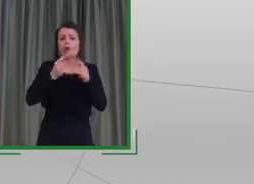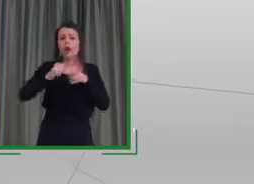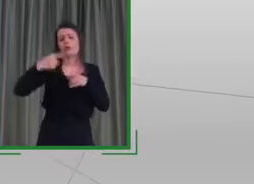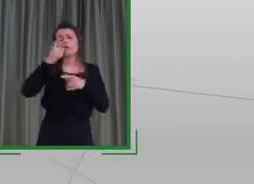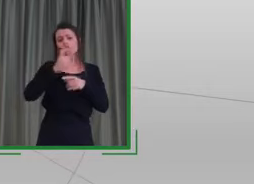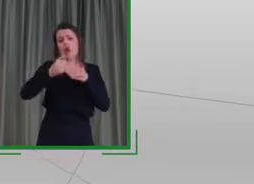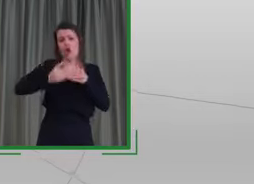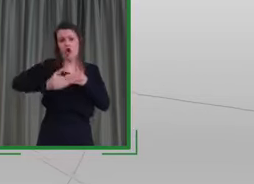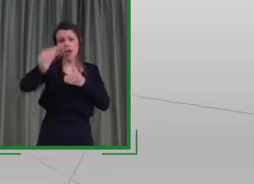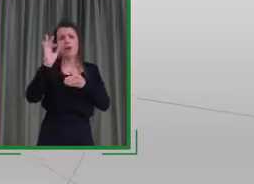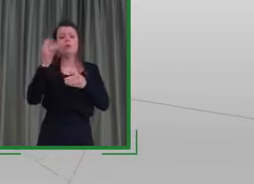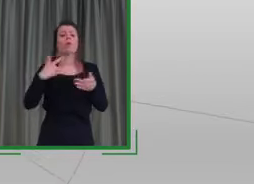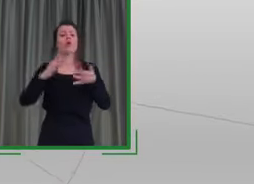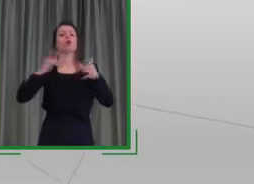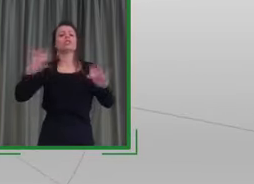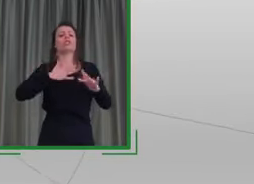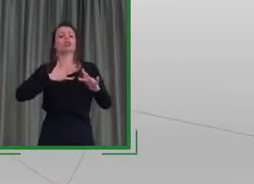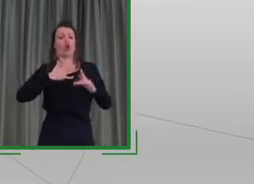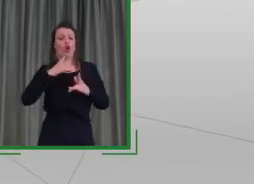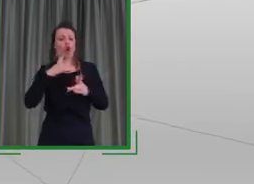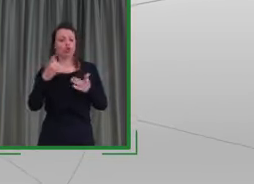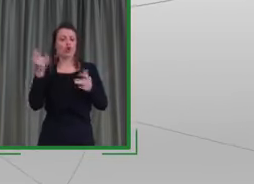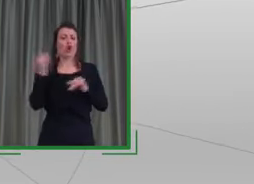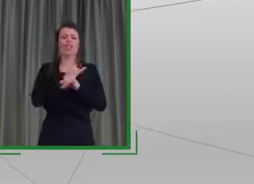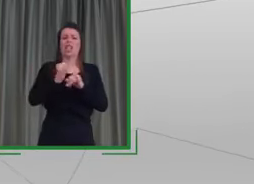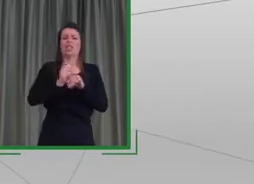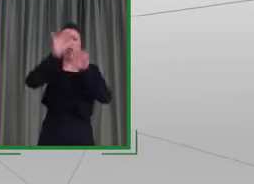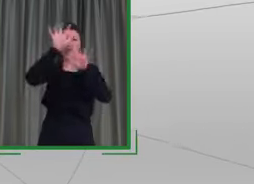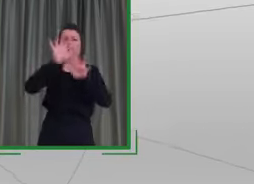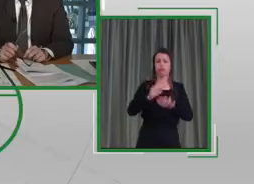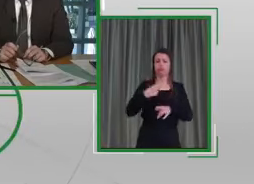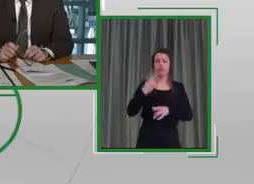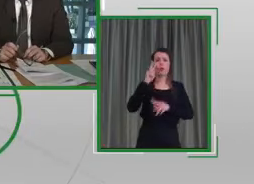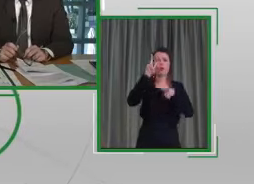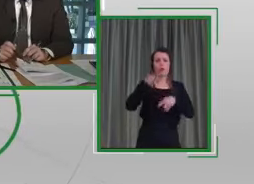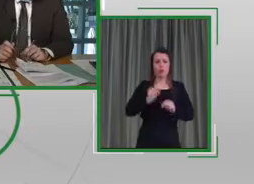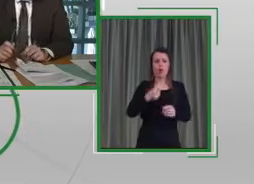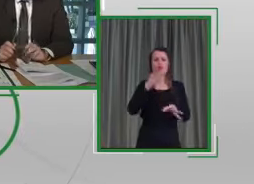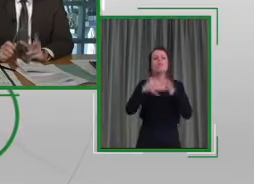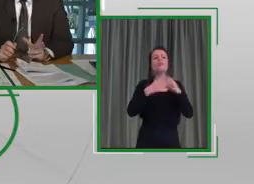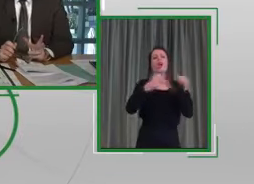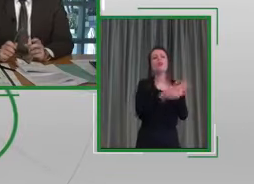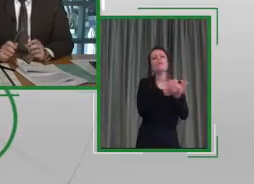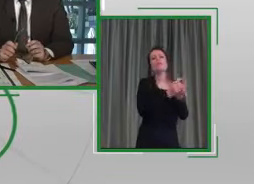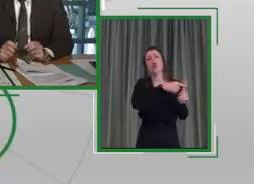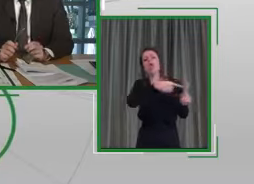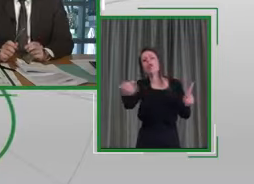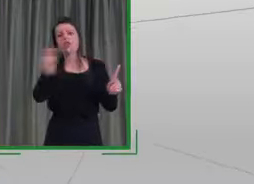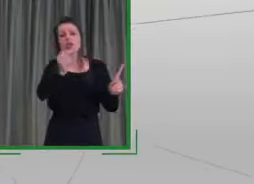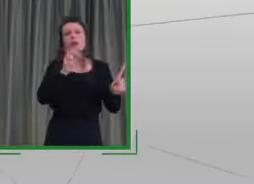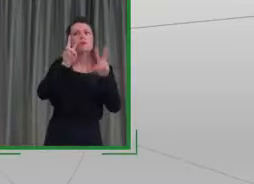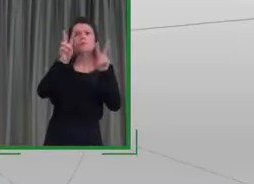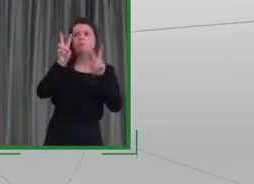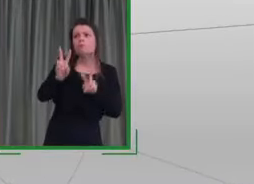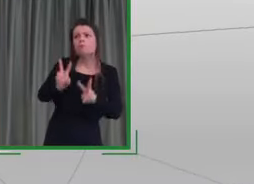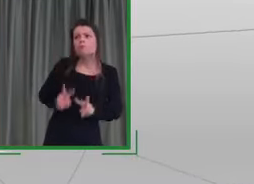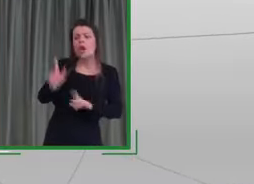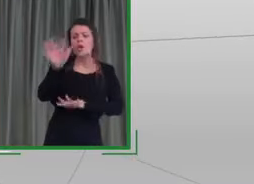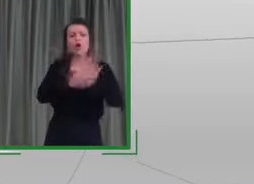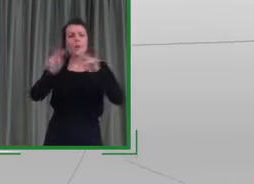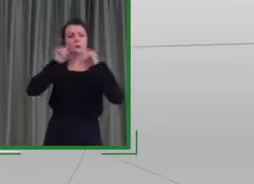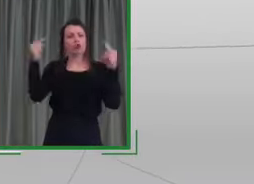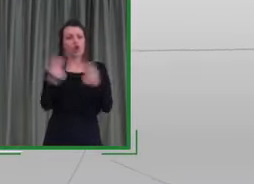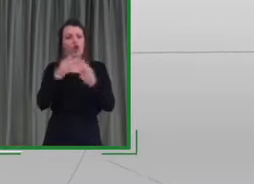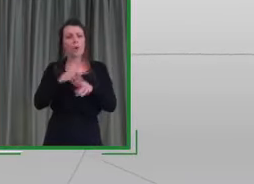internet in modo che tutte le imprese possano avere tutte le informazioni ecco vicepresidente sala in